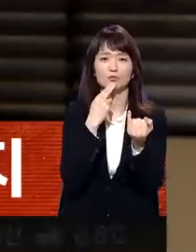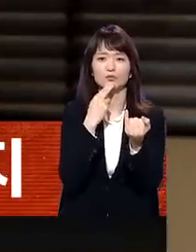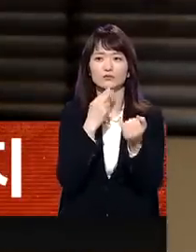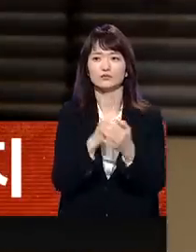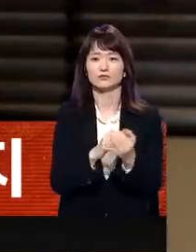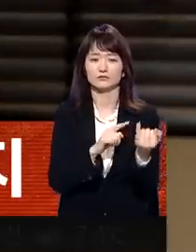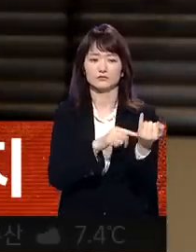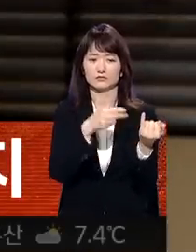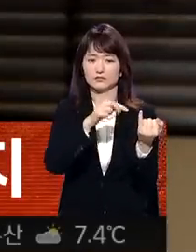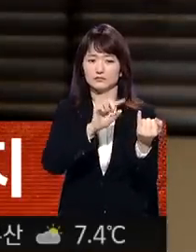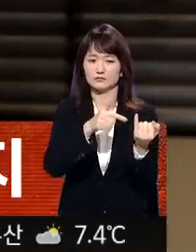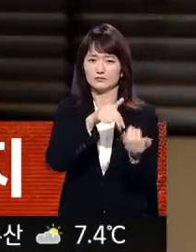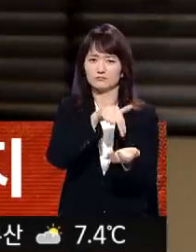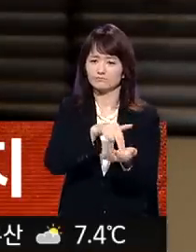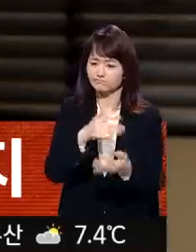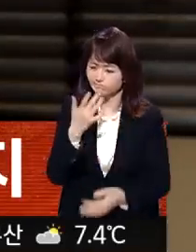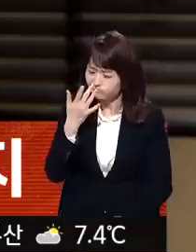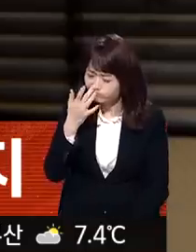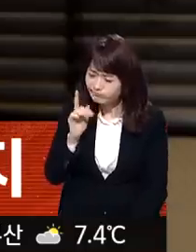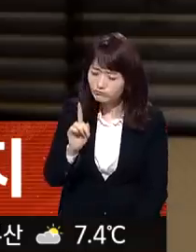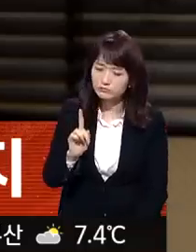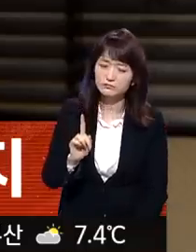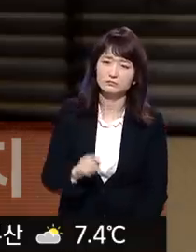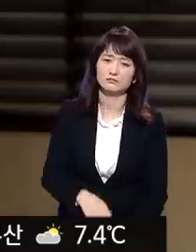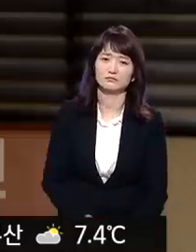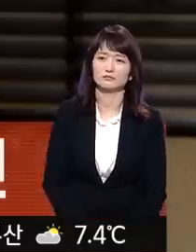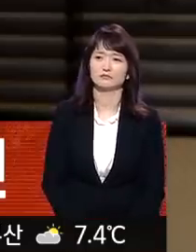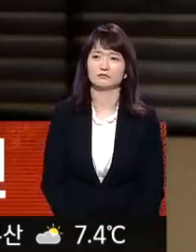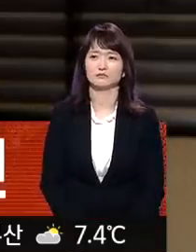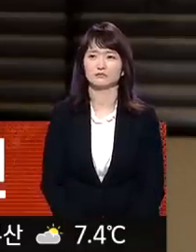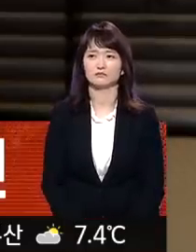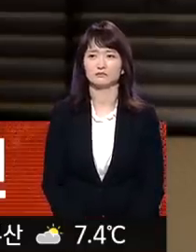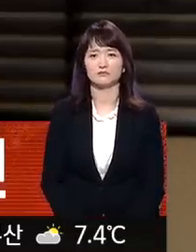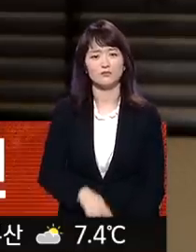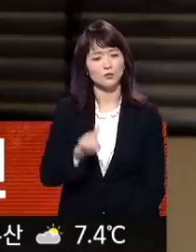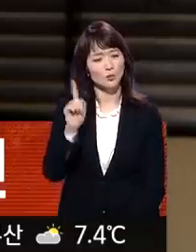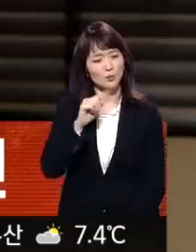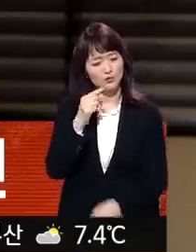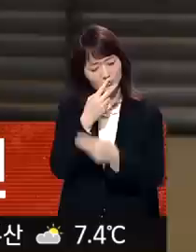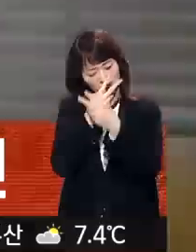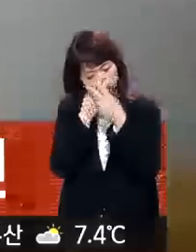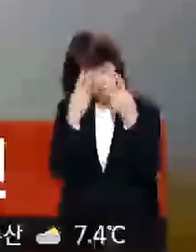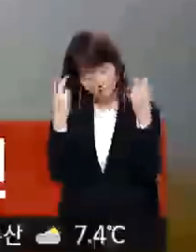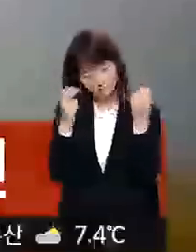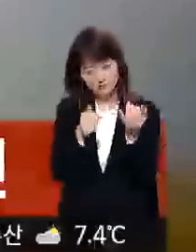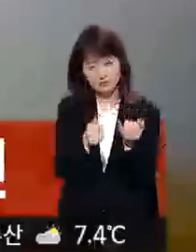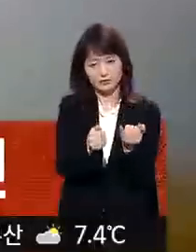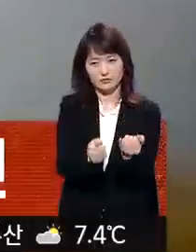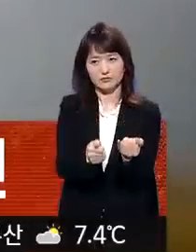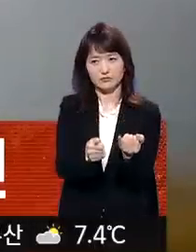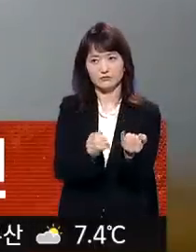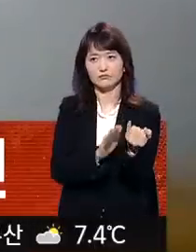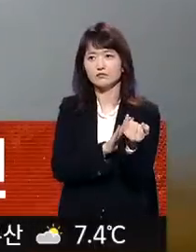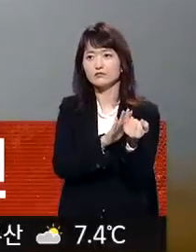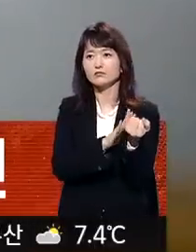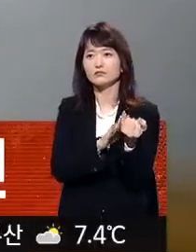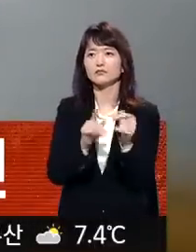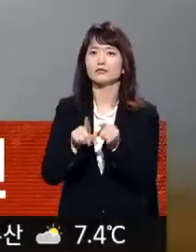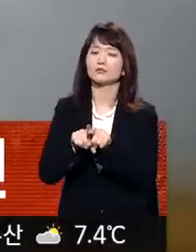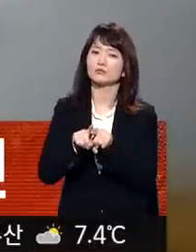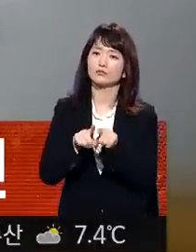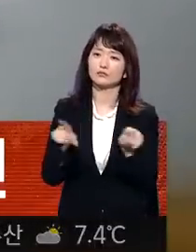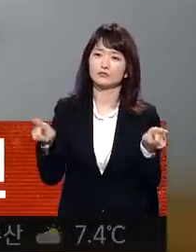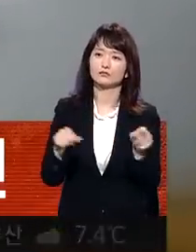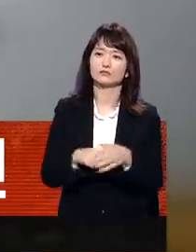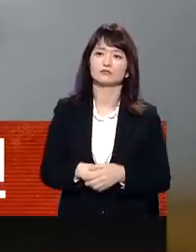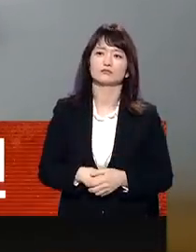신 씨 입장에서 이 부분이 가장 이해가 안 돼요. 아니 어떻게 잘 때만 저렇게 만져서 평상시에는